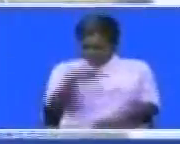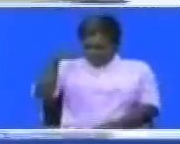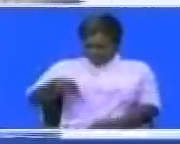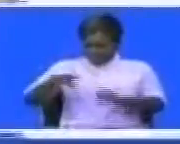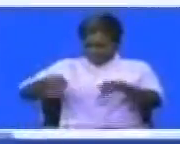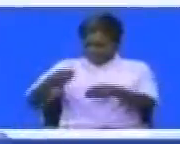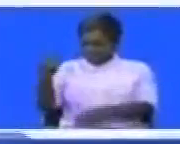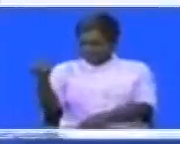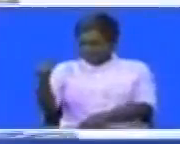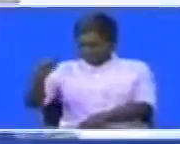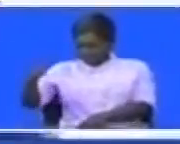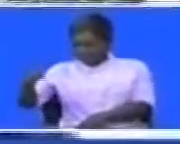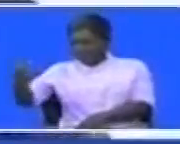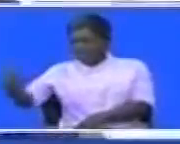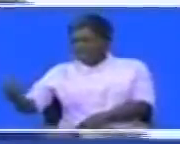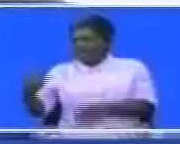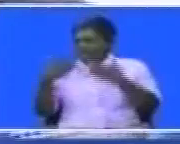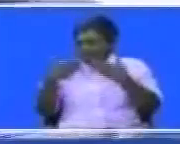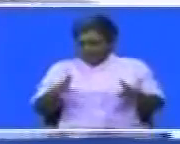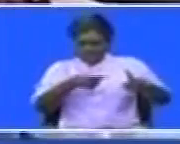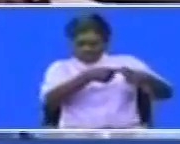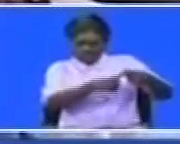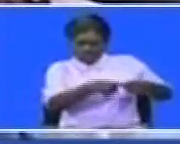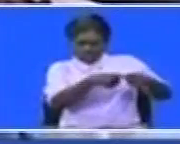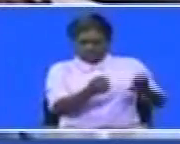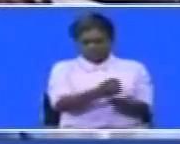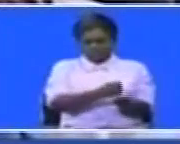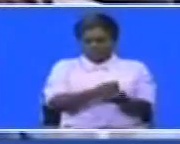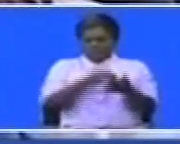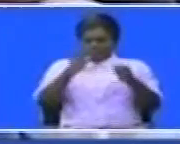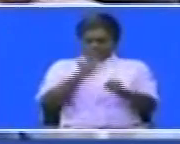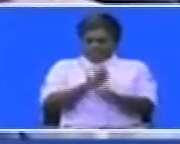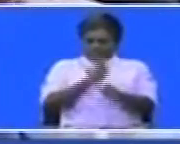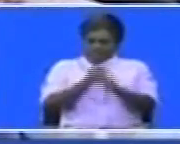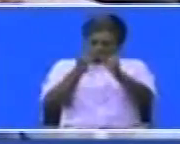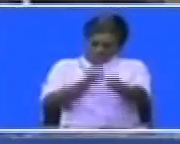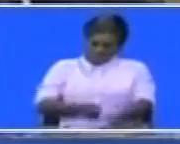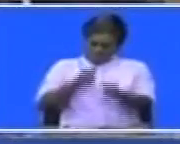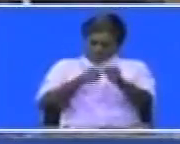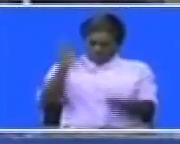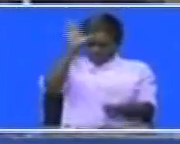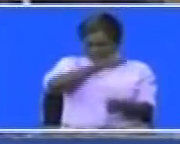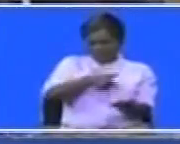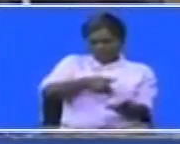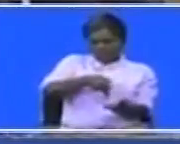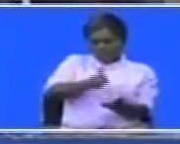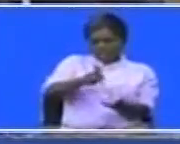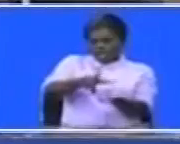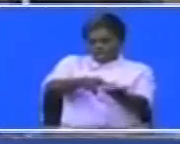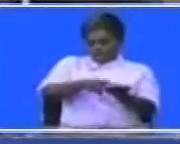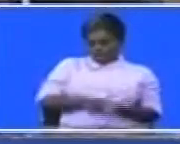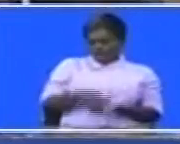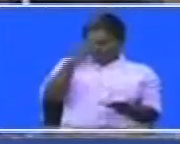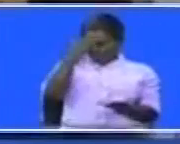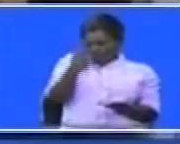5 million nyingine ndivyo tumalize hiyo factory ya kahawa. Wakulima wengi wabuni hukosa kulipa mikopo yao ifaavyo kutokana na